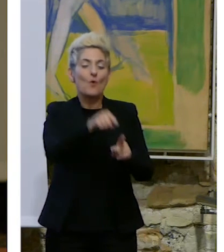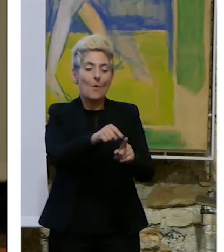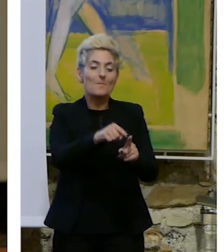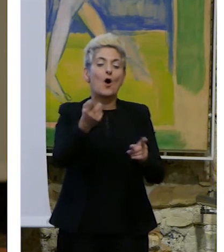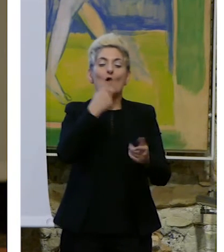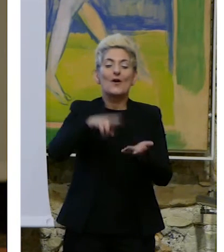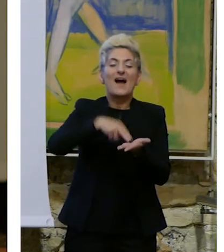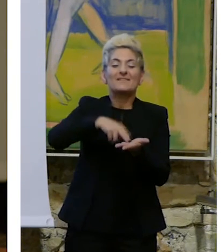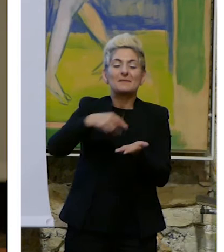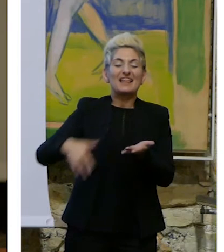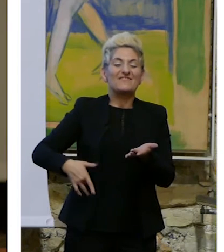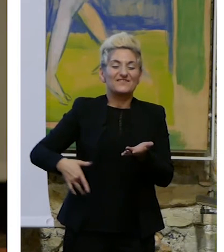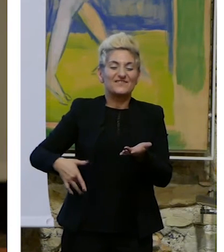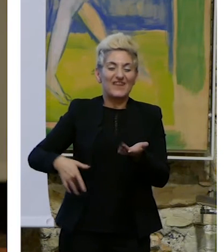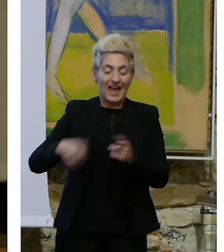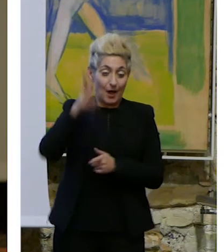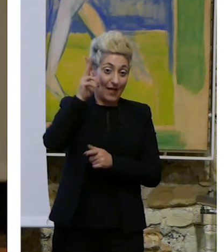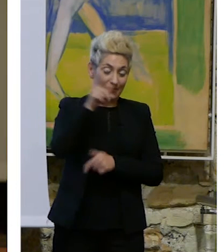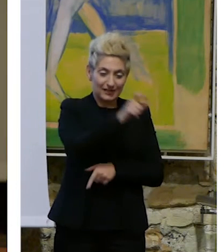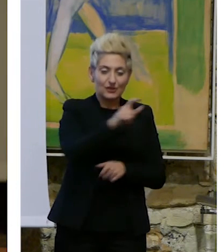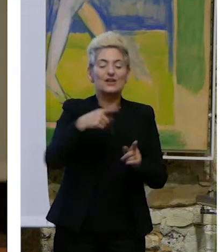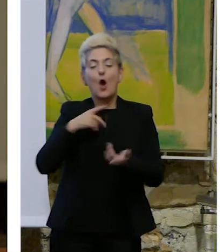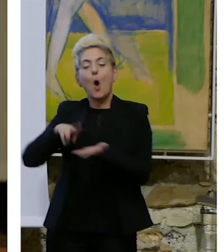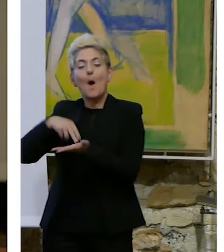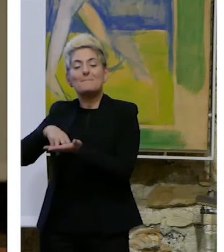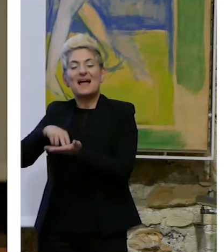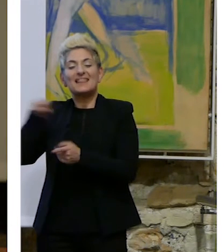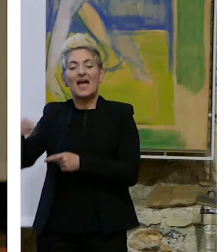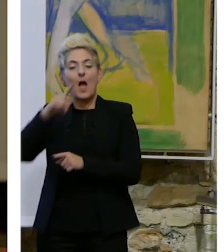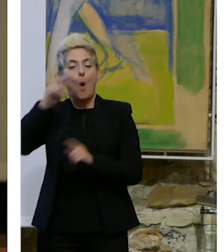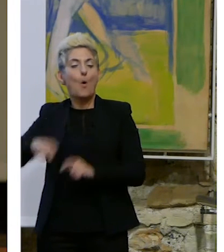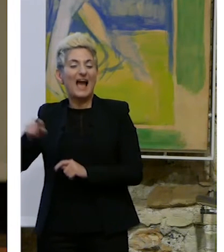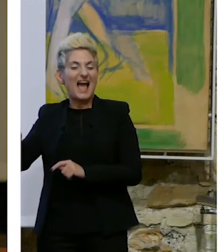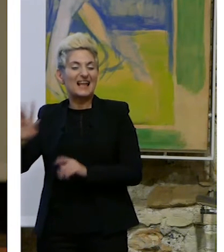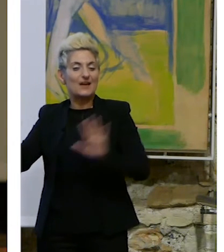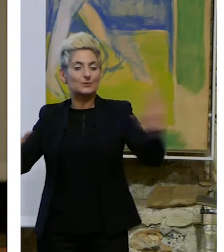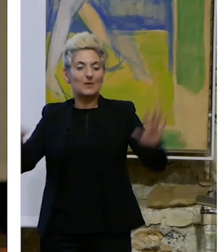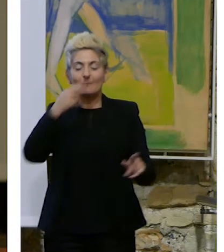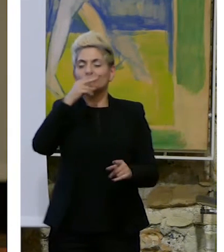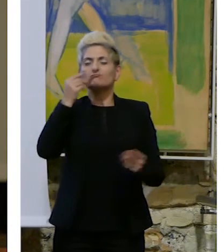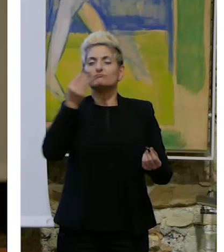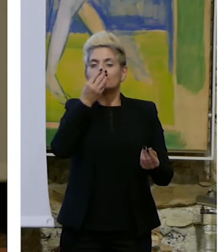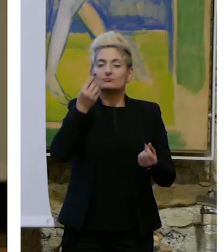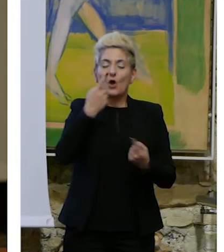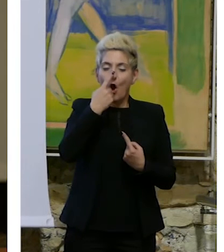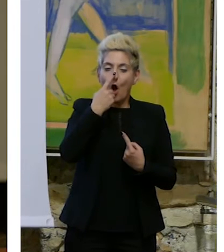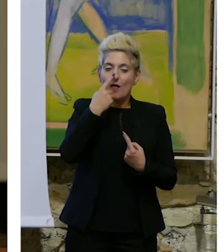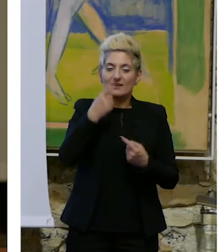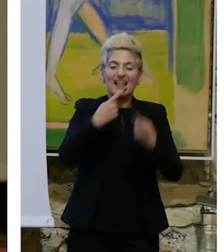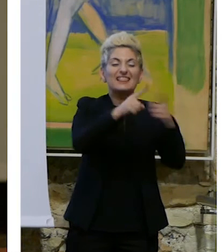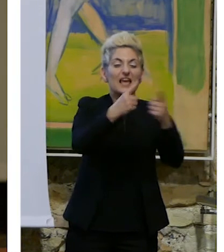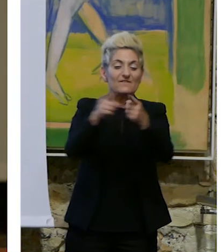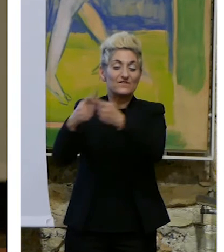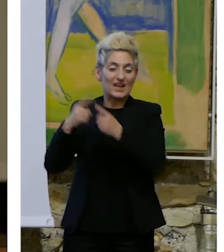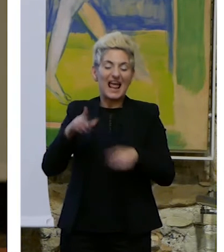profumo di un foie gras fatto saltato in padella in Ungheria, cioè in modo che uno comincia ad avere una percezione anche olfattiva. Certo, quelle